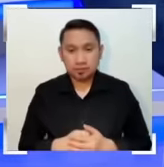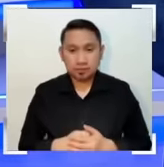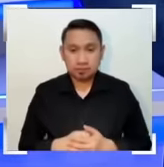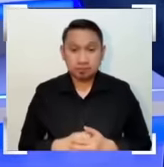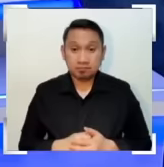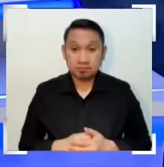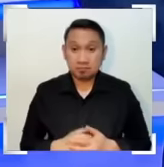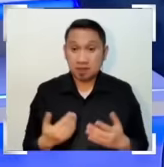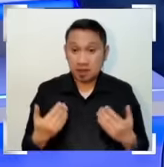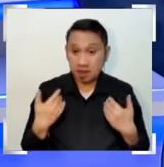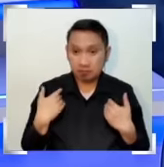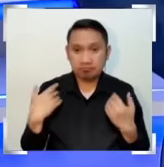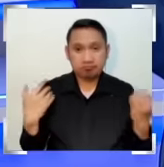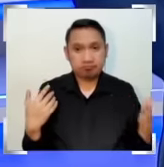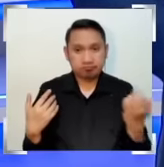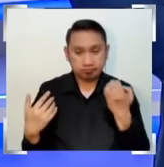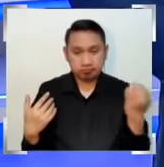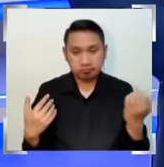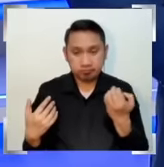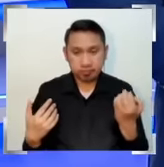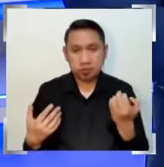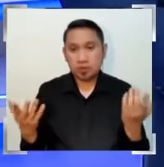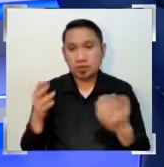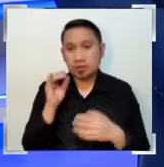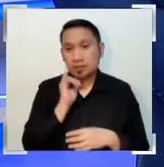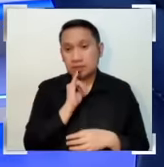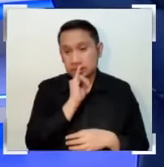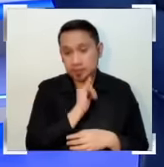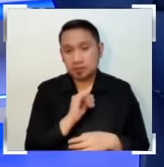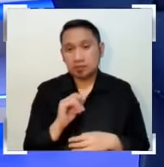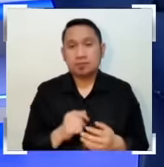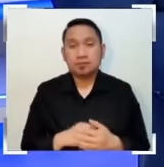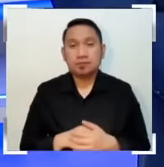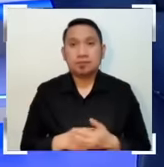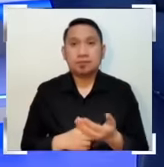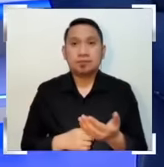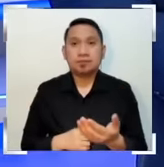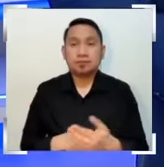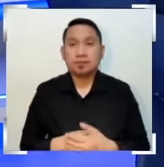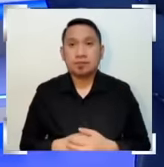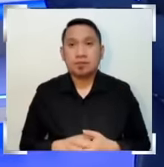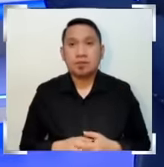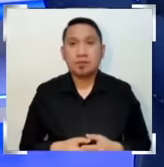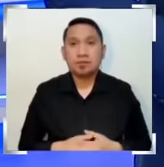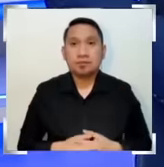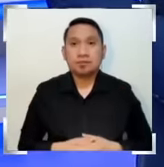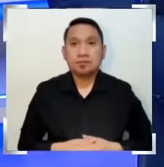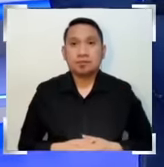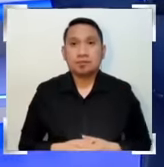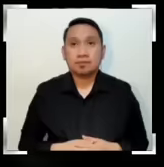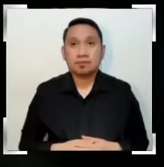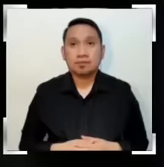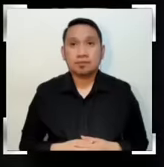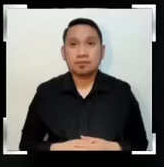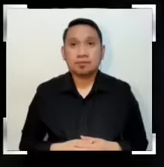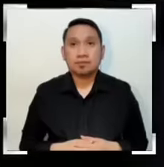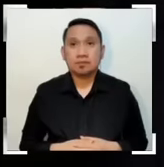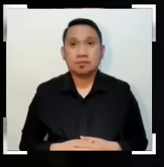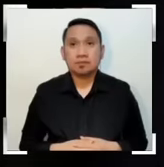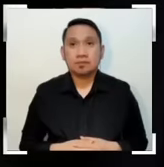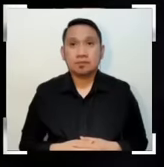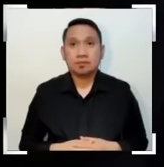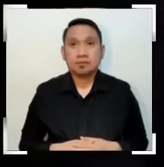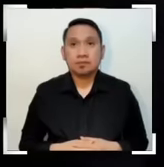alert naman ngayon sa Tel Aviv, sa Israel. Saksi sina Rafi Tima at JP Soriano.